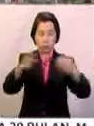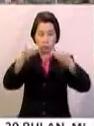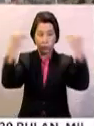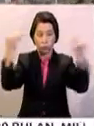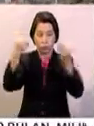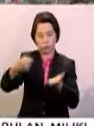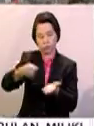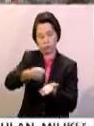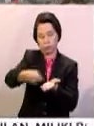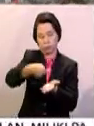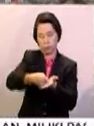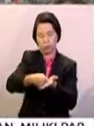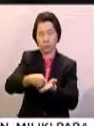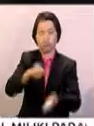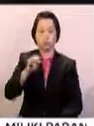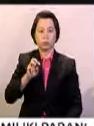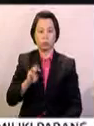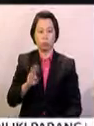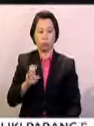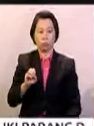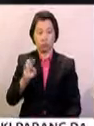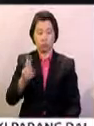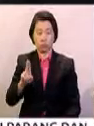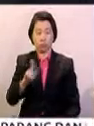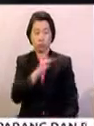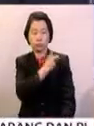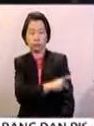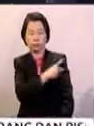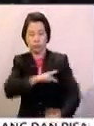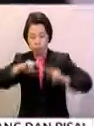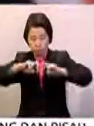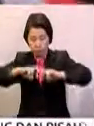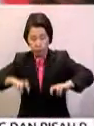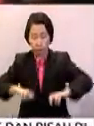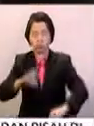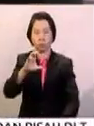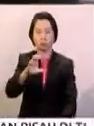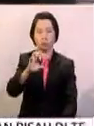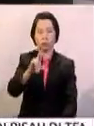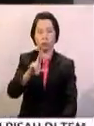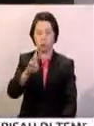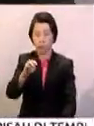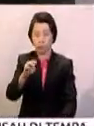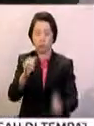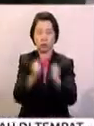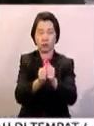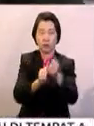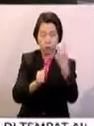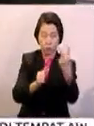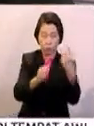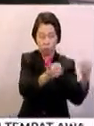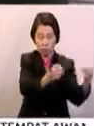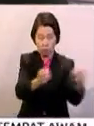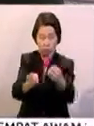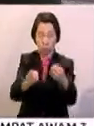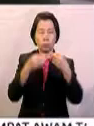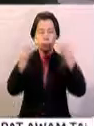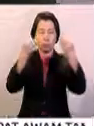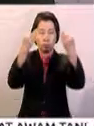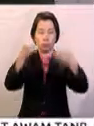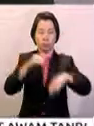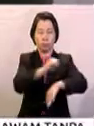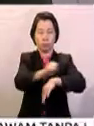menandatangani memorandum persefahaman antara clinical research Malaysia crm dengan dua organisasi terkemuka